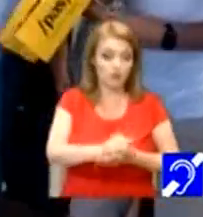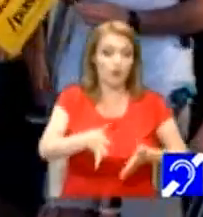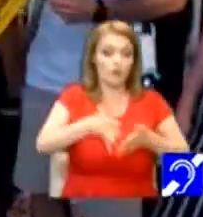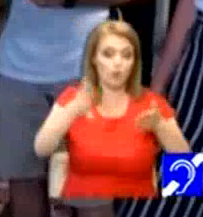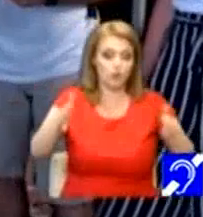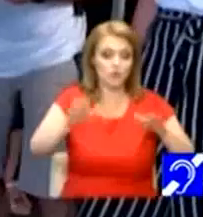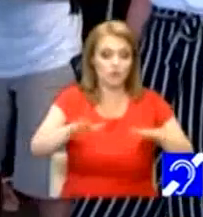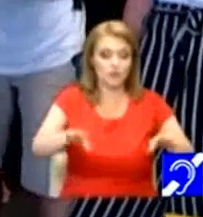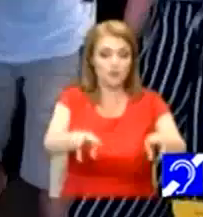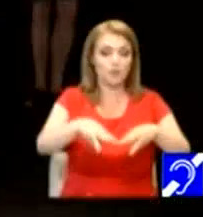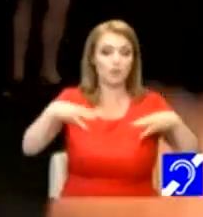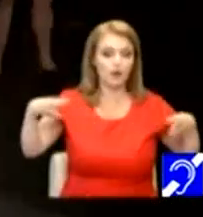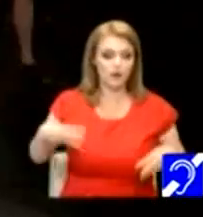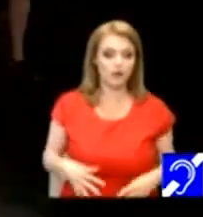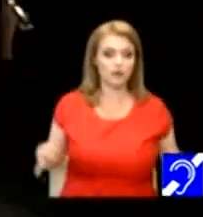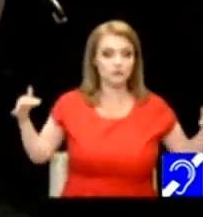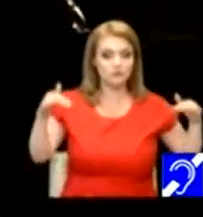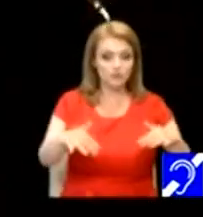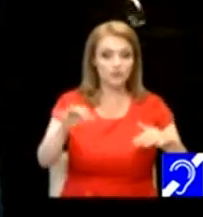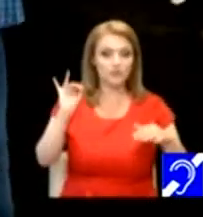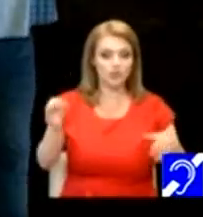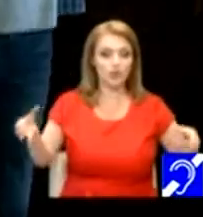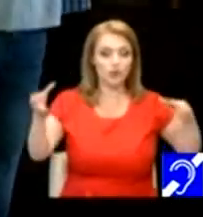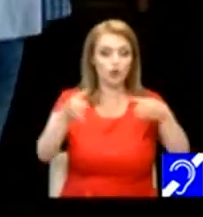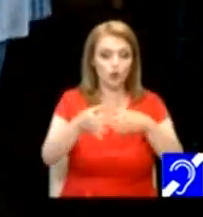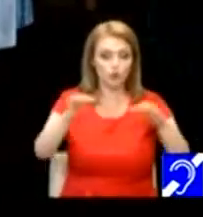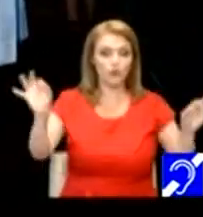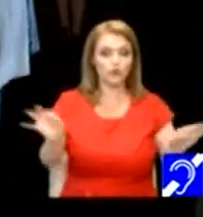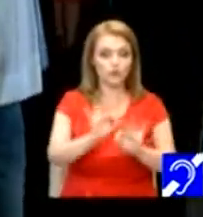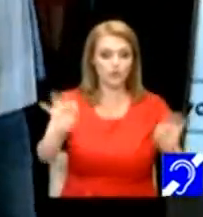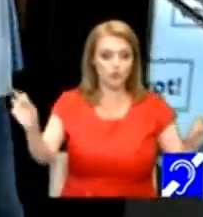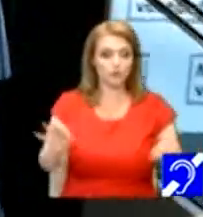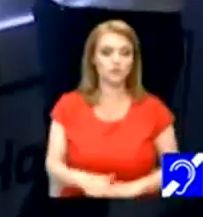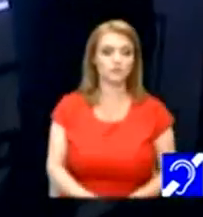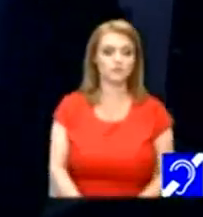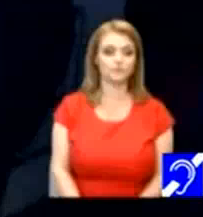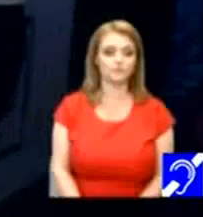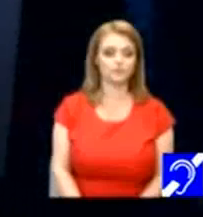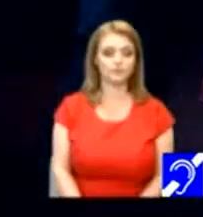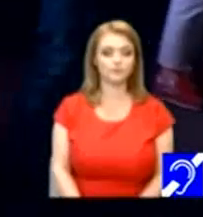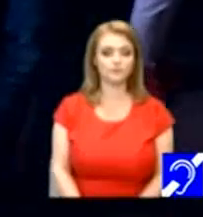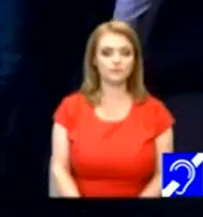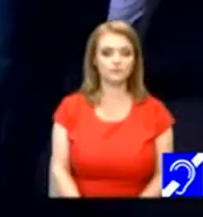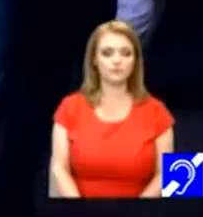de bucurie, a venit și o orchestră de fanfară care a încins și mai mult atmosfera de petrecere.